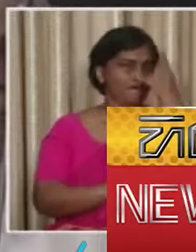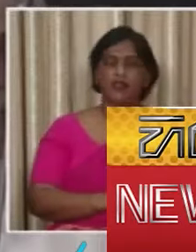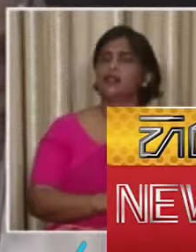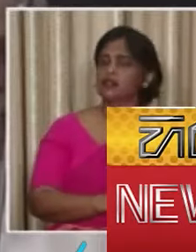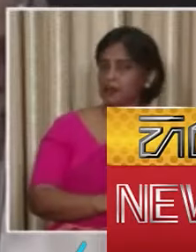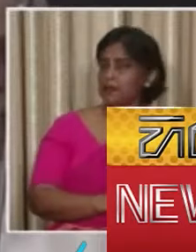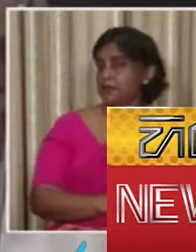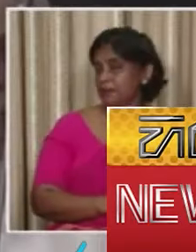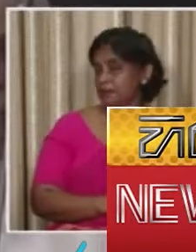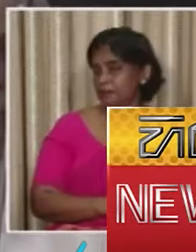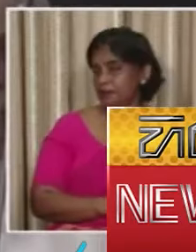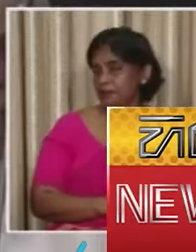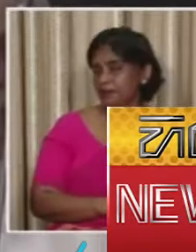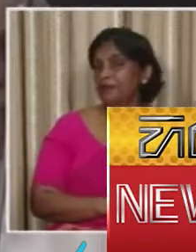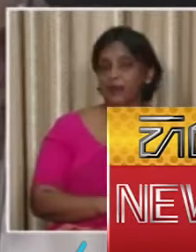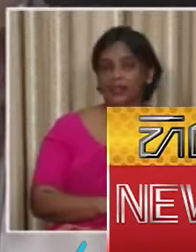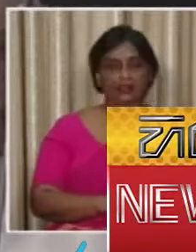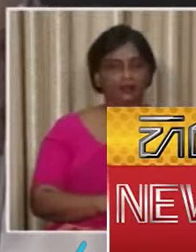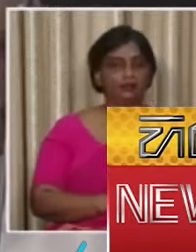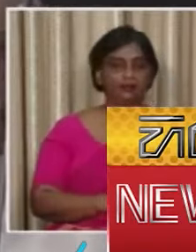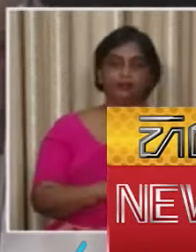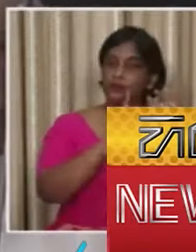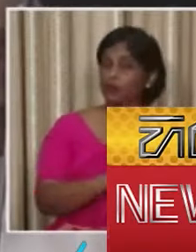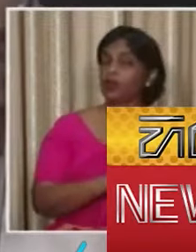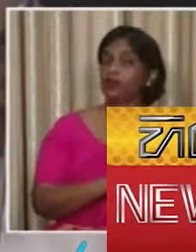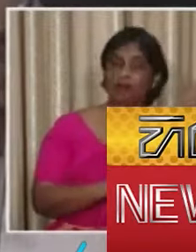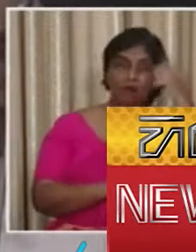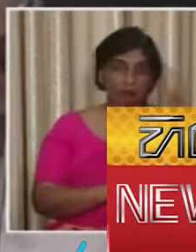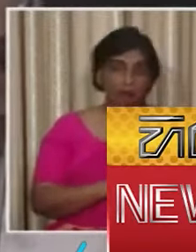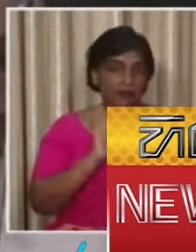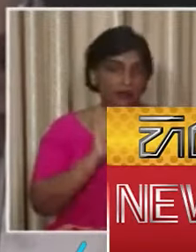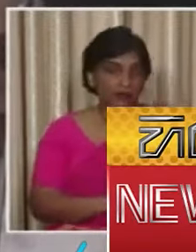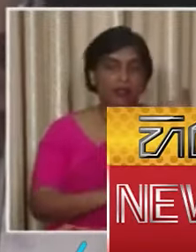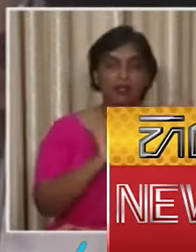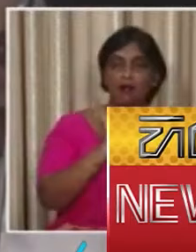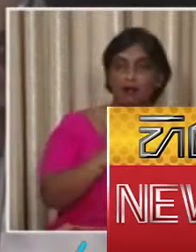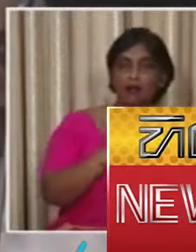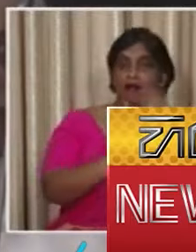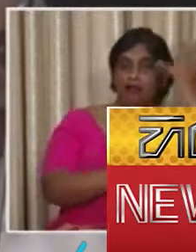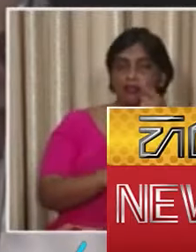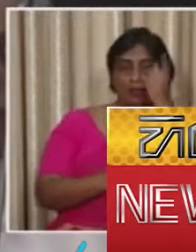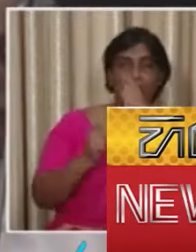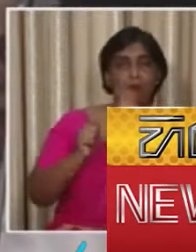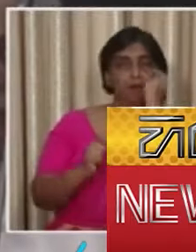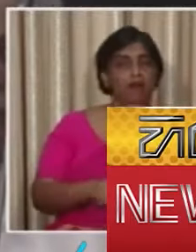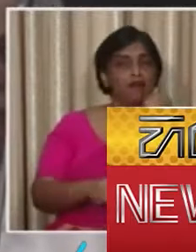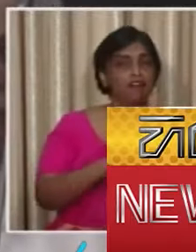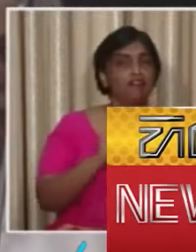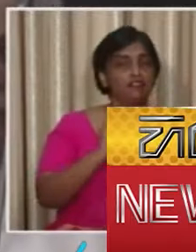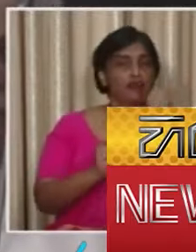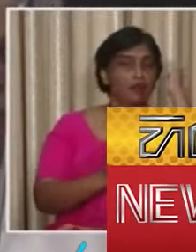ප්‍රධාන දේ ඒ තමයි. ඒ පඩි වැඩි කරන්න ණය යොදාගත්තා, ආණ්ඩුවේ රස්සා දෙන්න